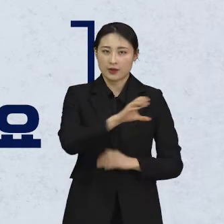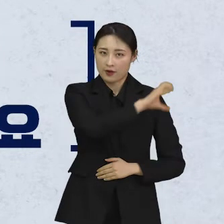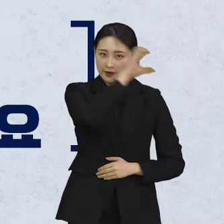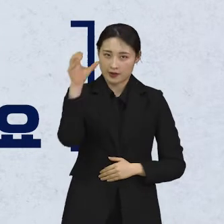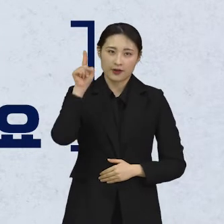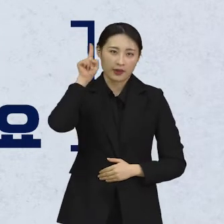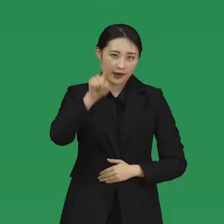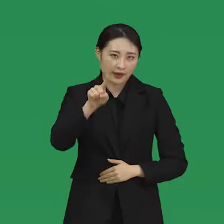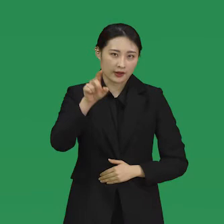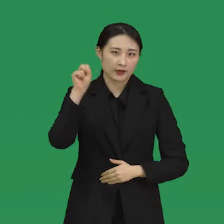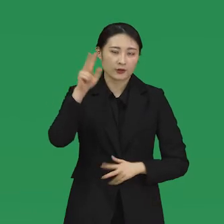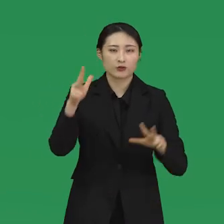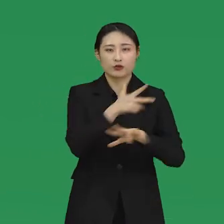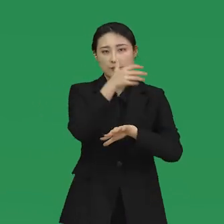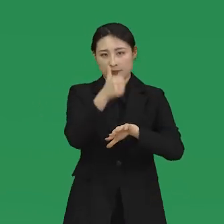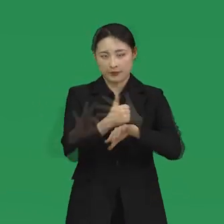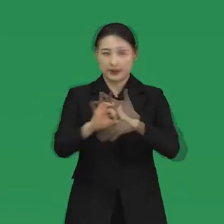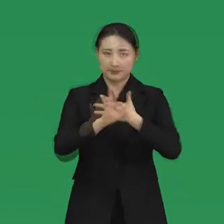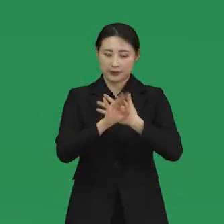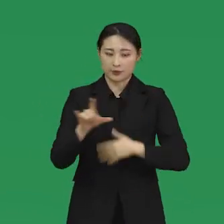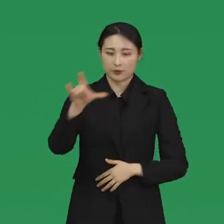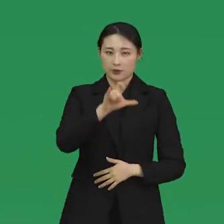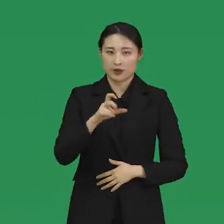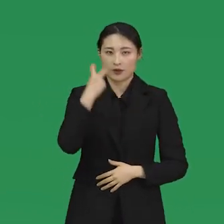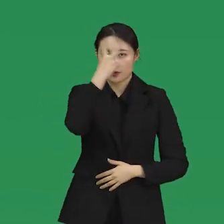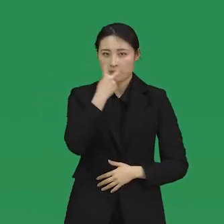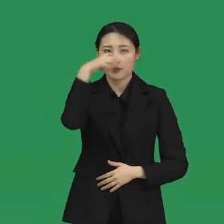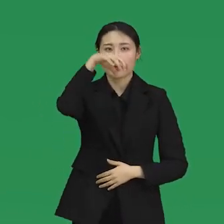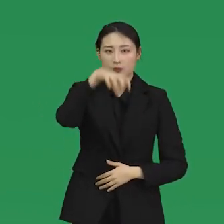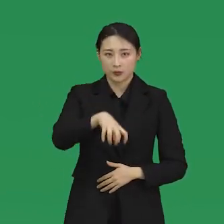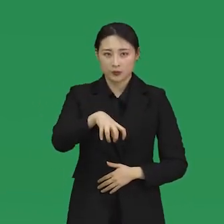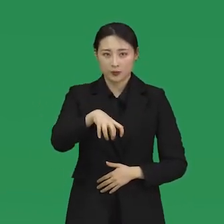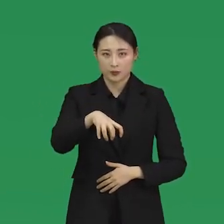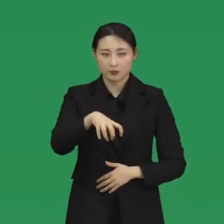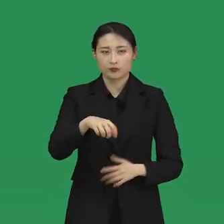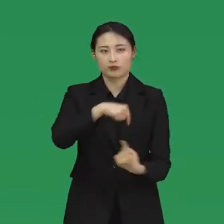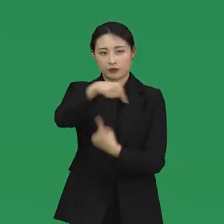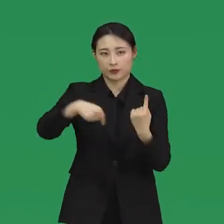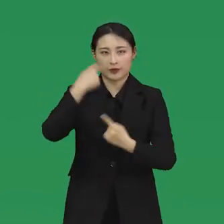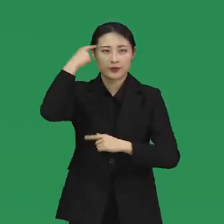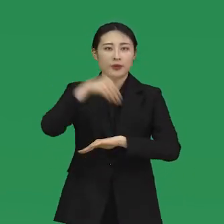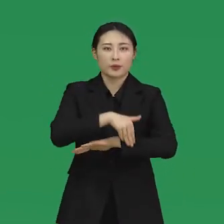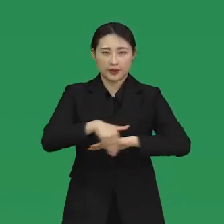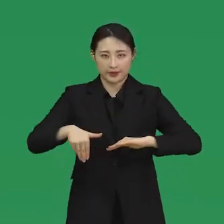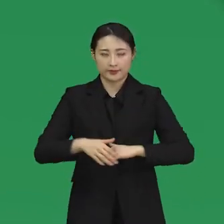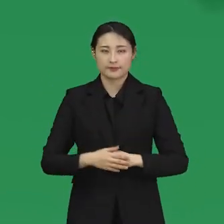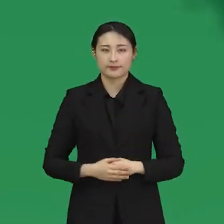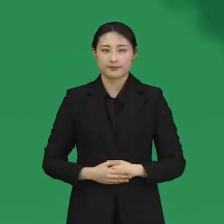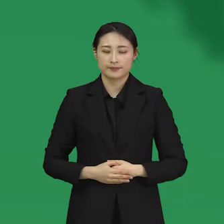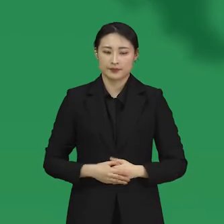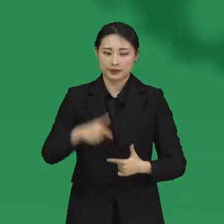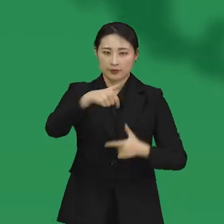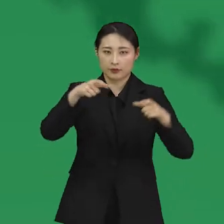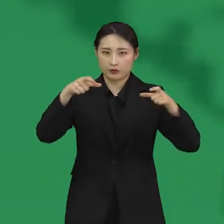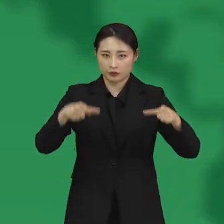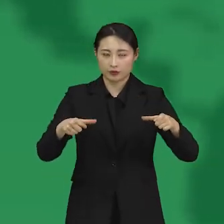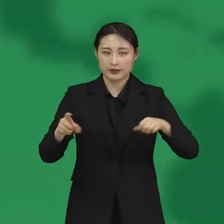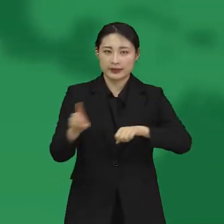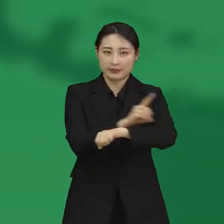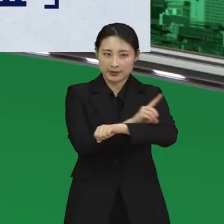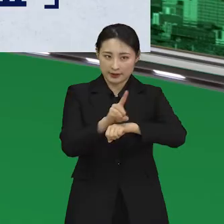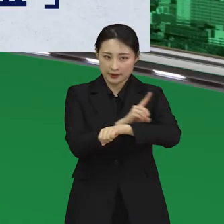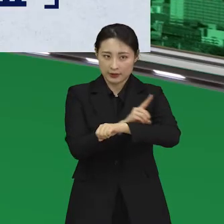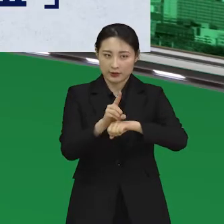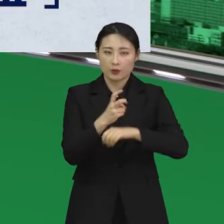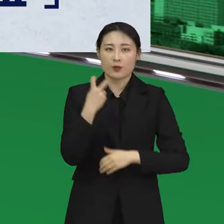내일과 주말에도 임시 선별 검사소를 정상 운영할 계획입니다. 강남구 스마트 감염병